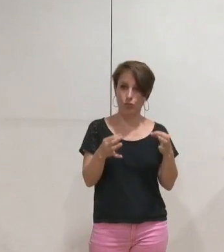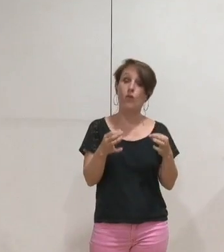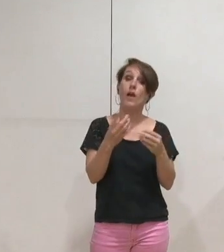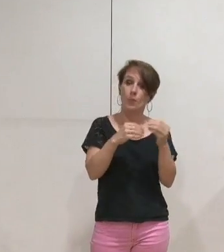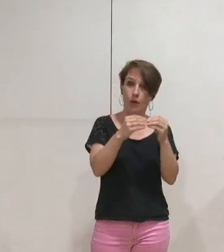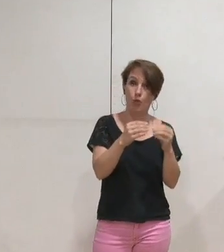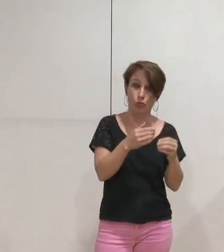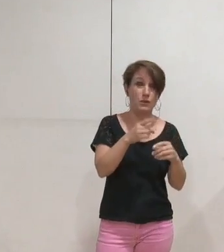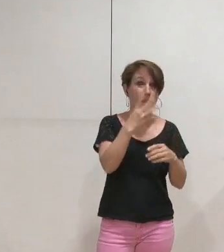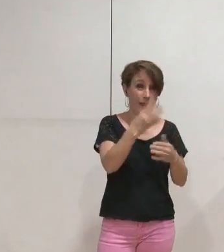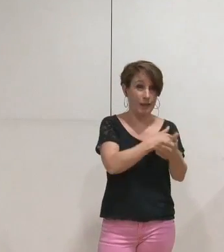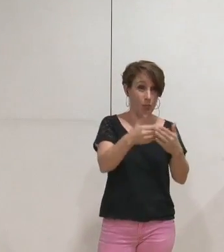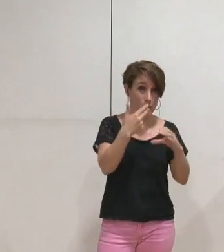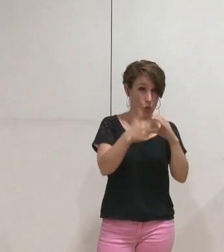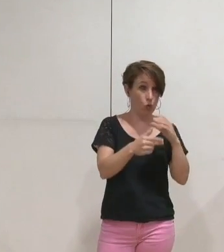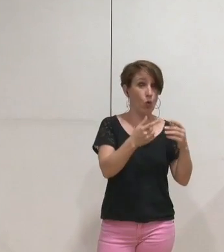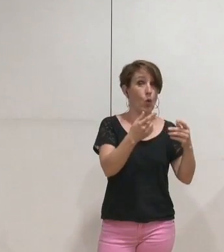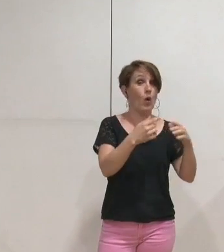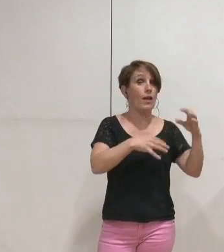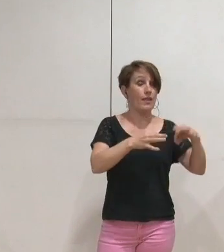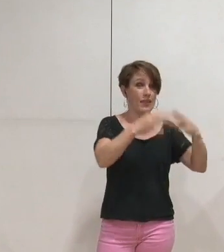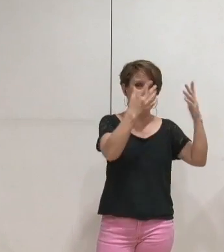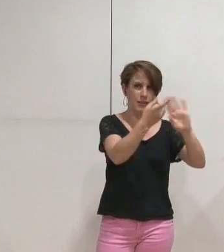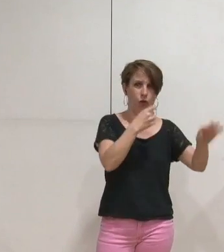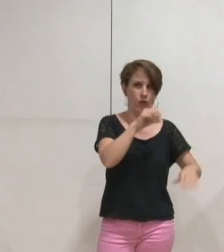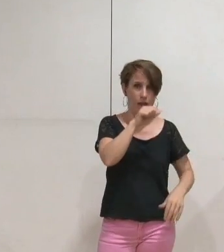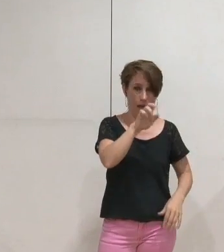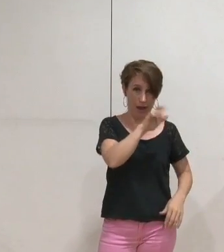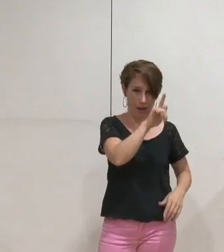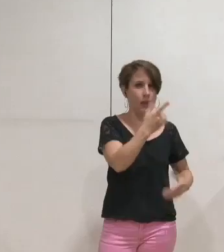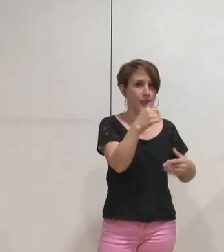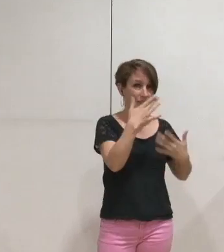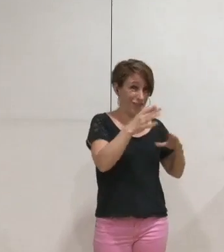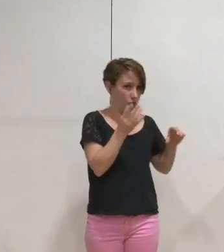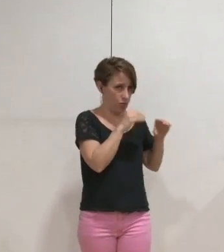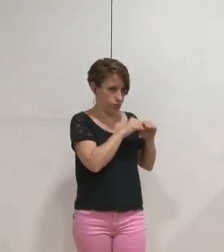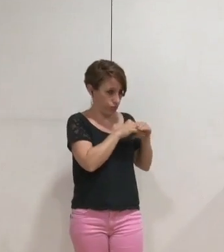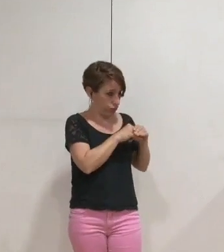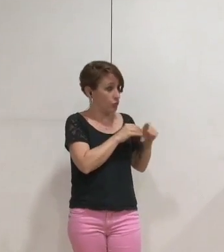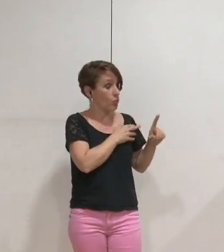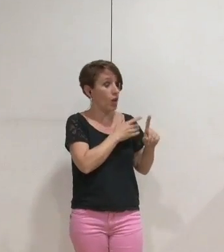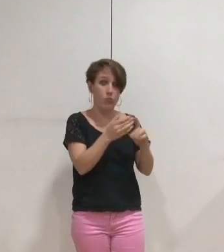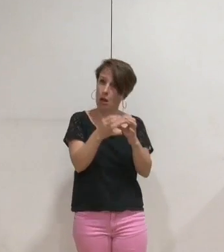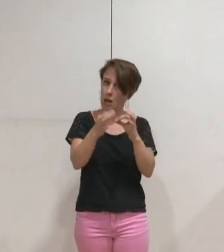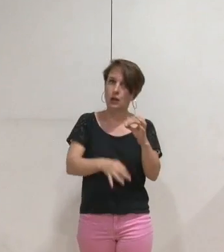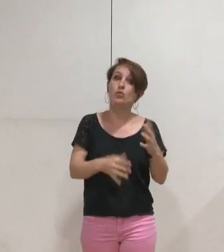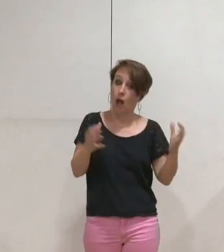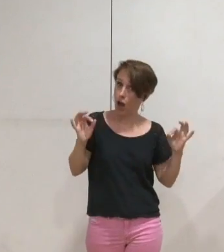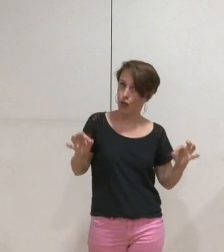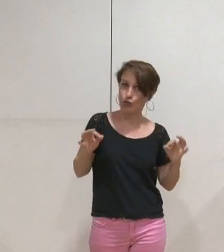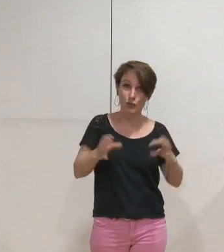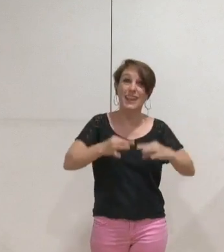millions d'euros d'excédent qui venait de la reg moyen en quoi effectivement on peut effectivement arriver à ce chiffre de 2 millions